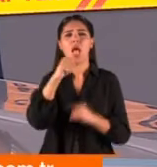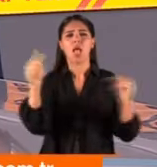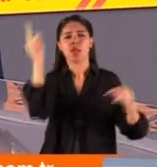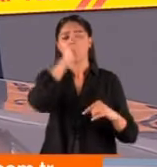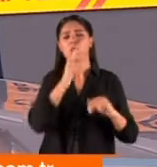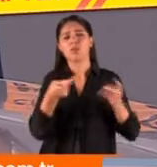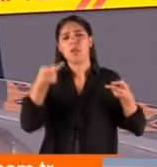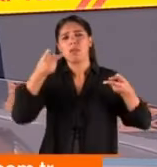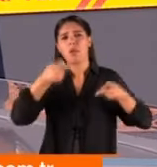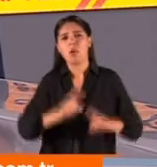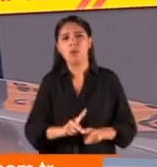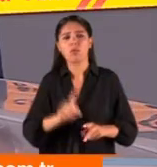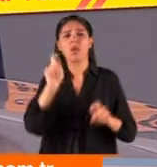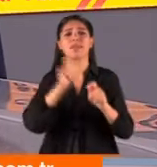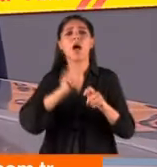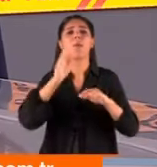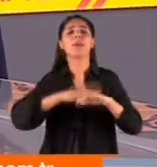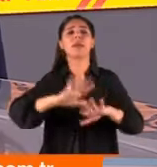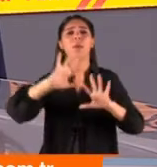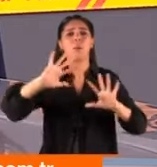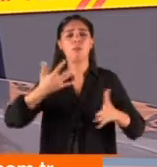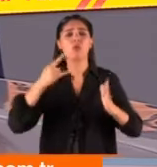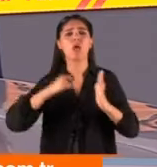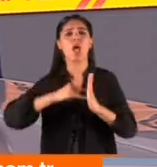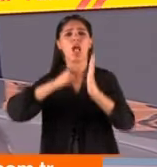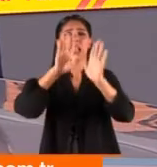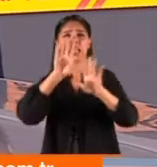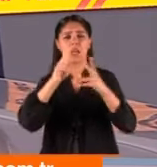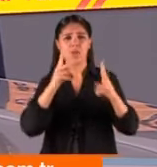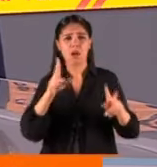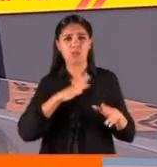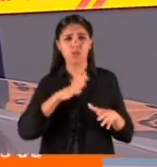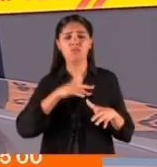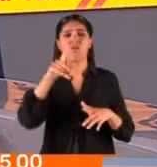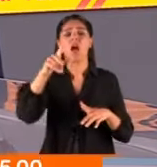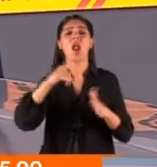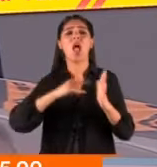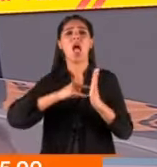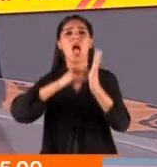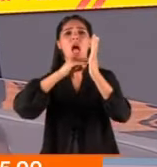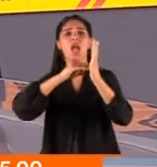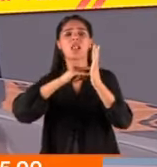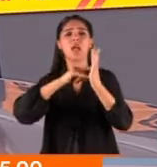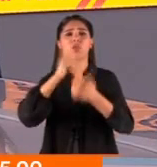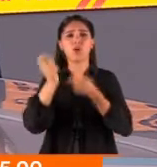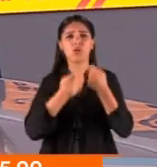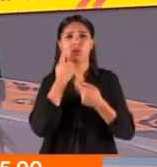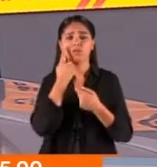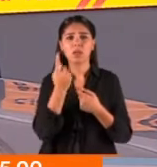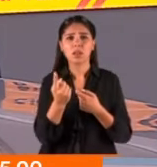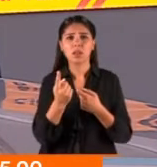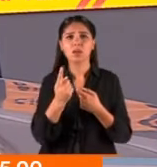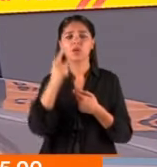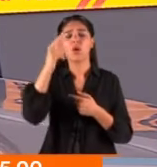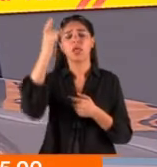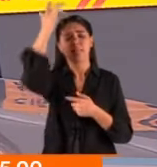bir ihmale kurban gitmişti. Tamir edilmeyen arızalı asansörün kapısı açıktı ve asansörün hareket etmesiyle bebek arabası